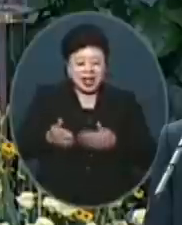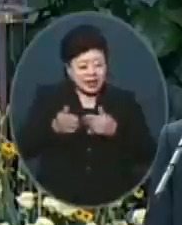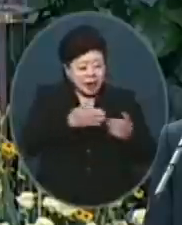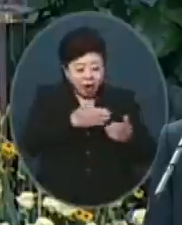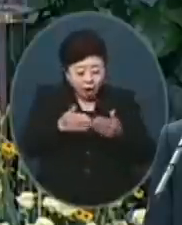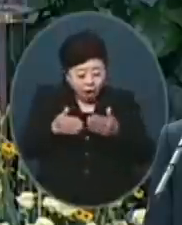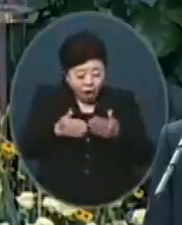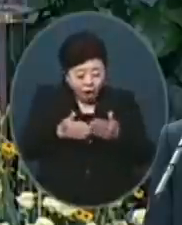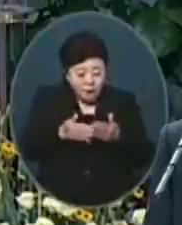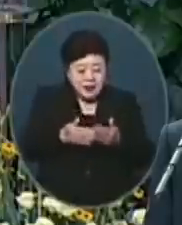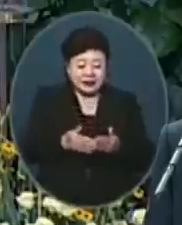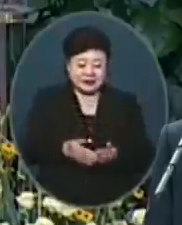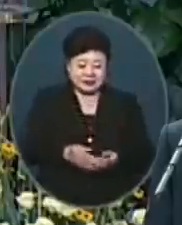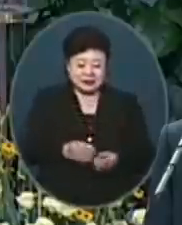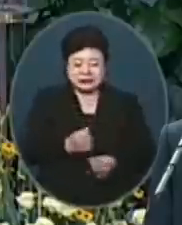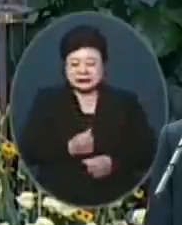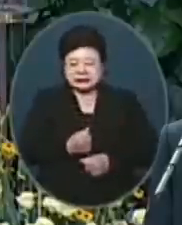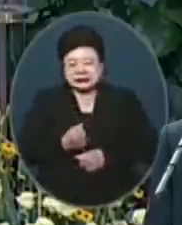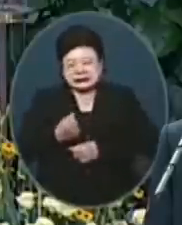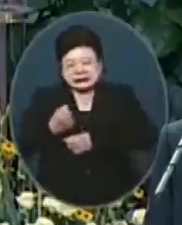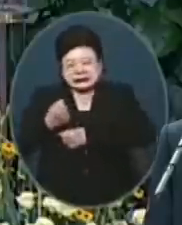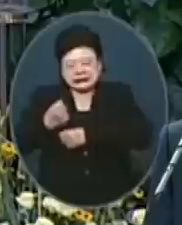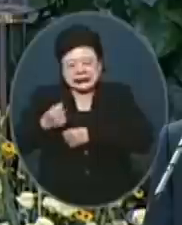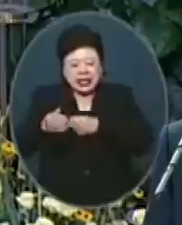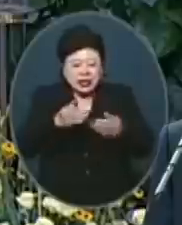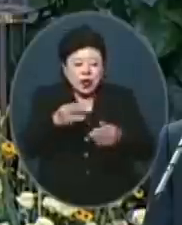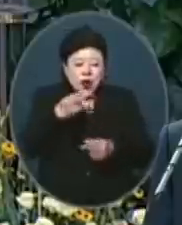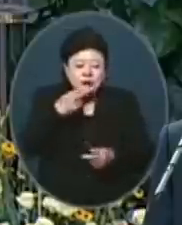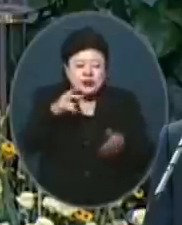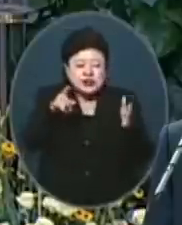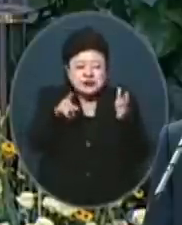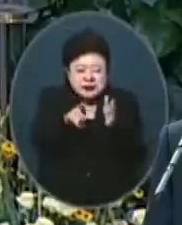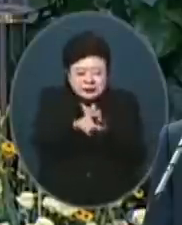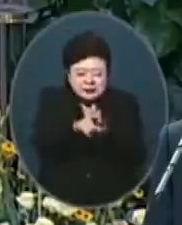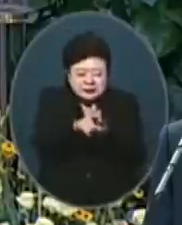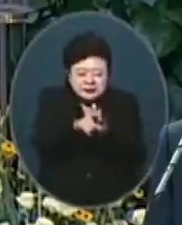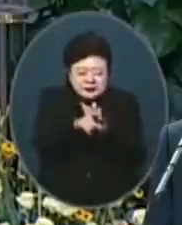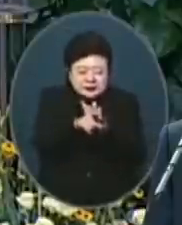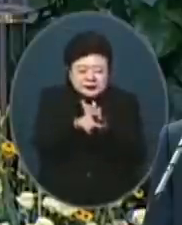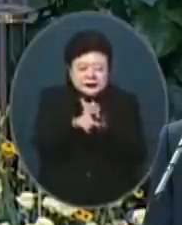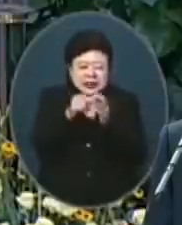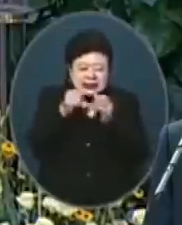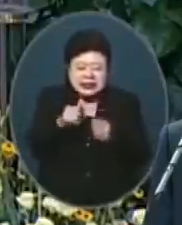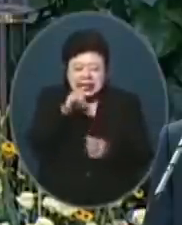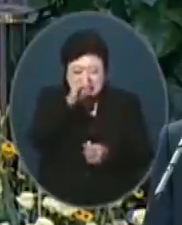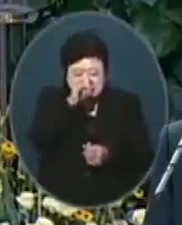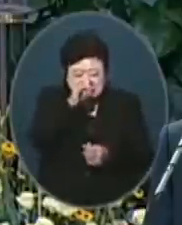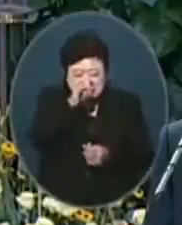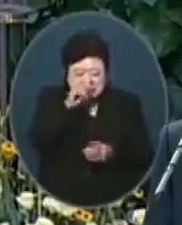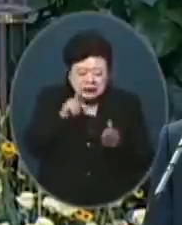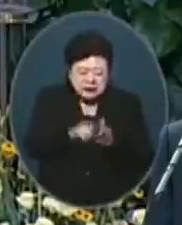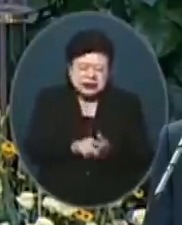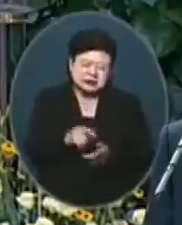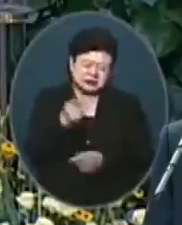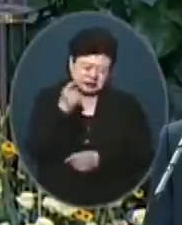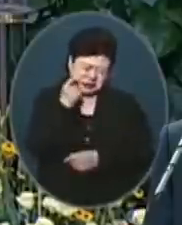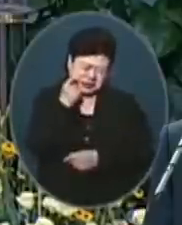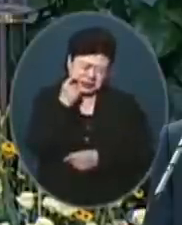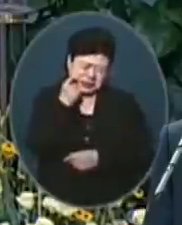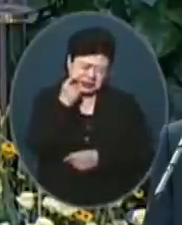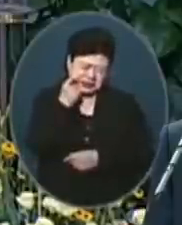하는 것을 등하지 하여 체험이 없는 신앙을 함으로 살아있는 신앙이 되지 못하고 맙니다.